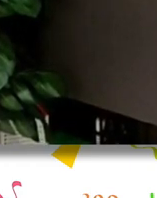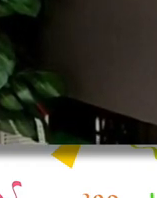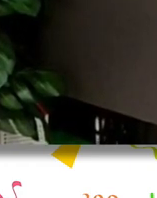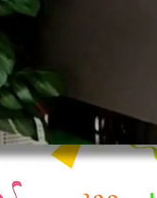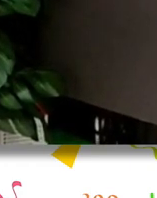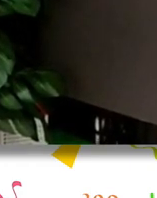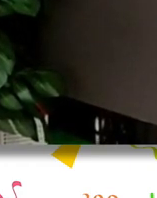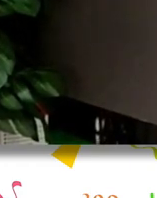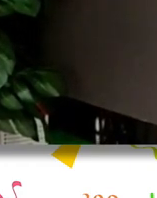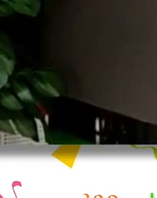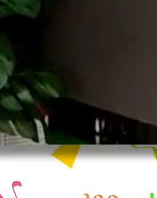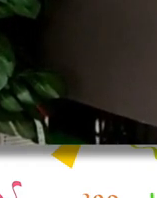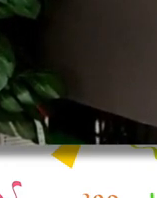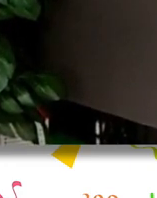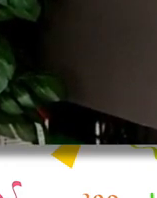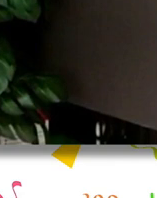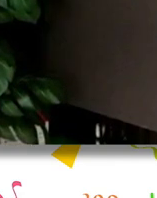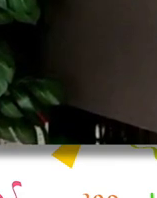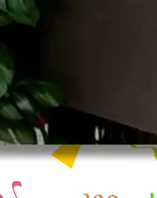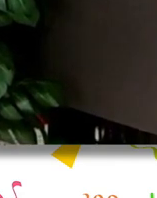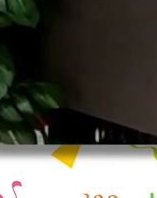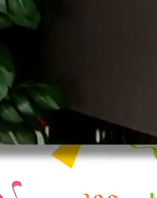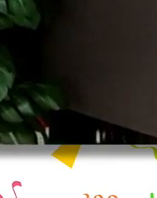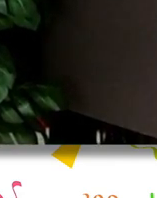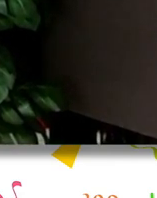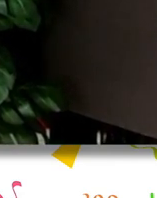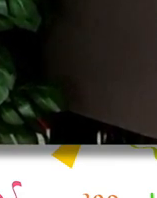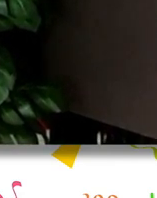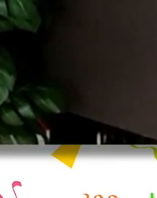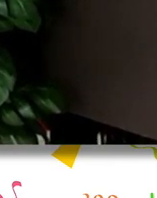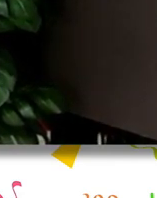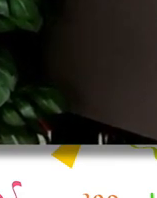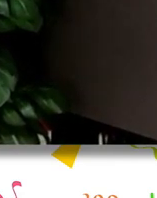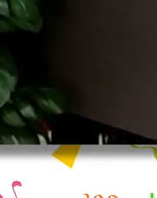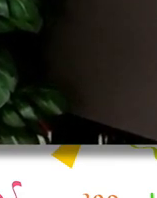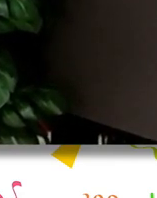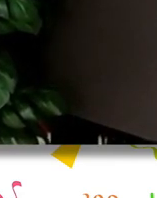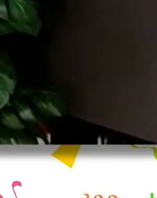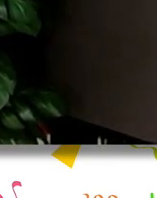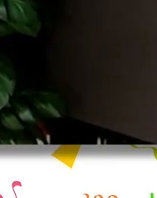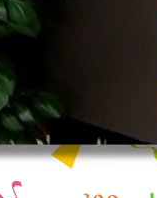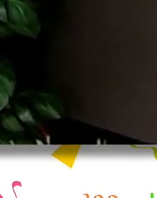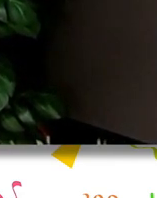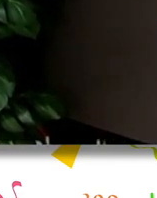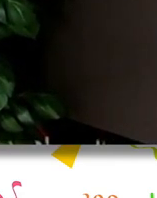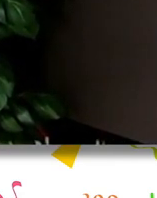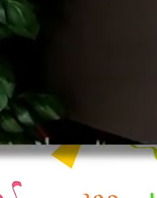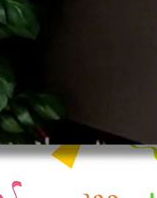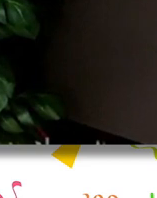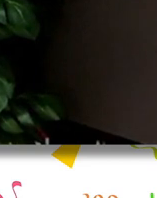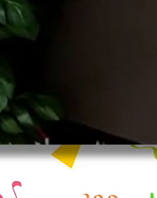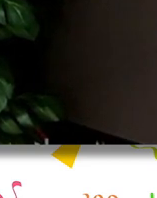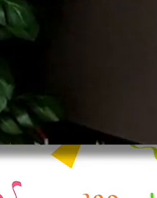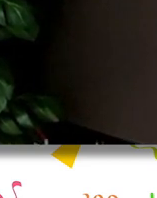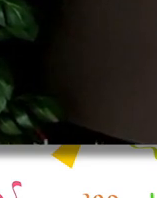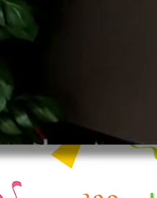berapa hari dari kisah sama hari jadi semoga